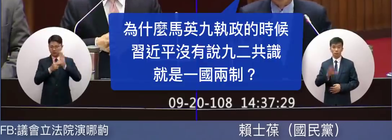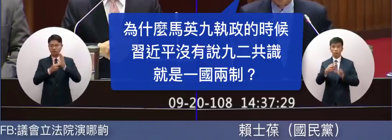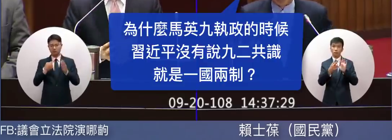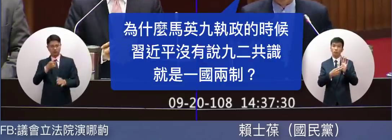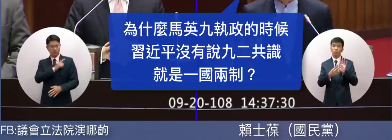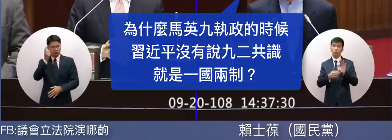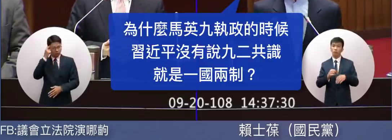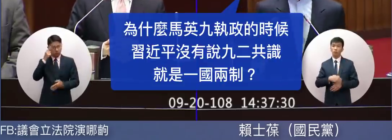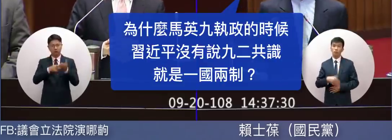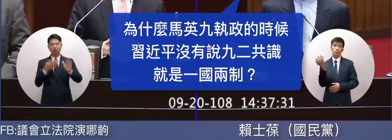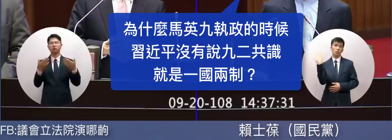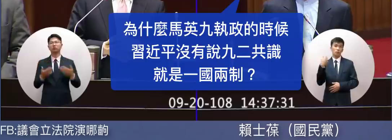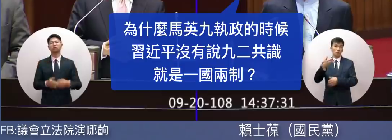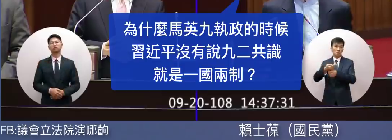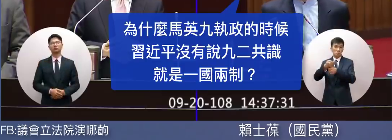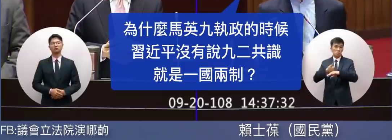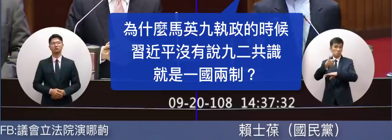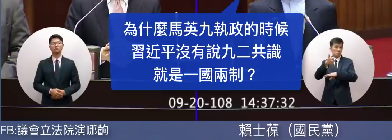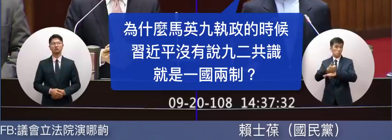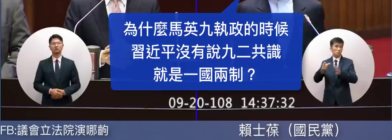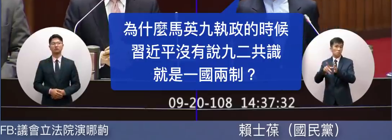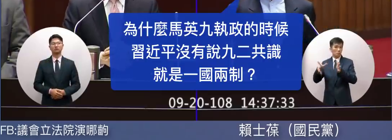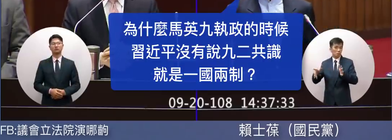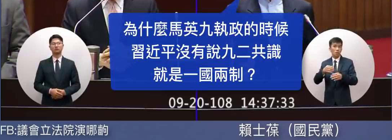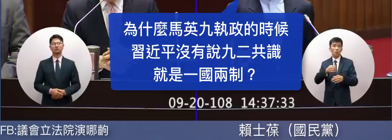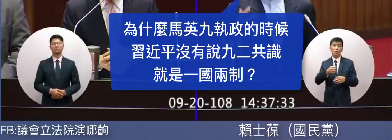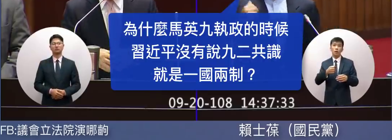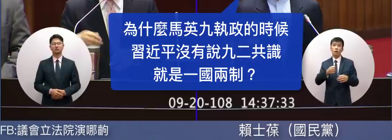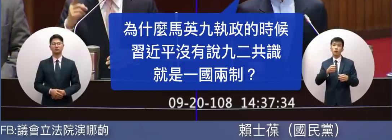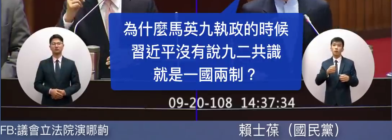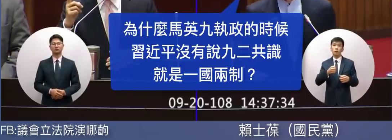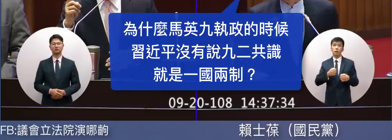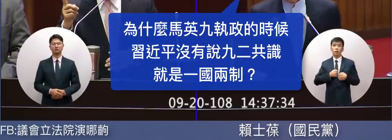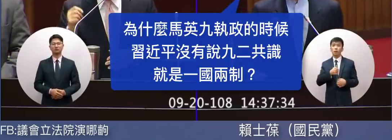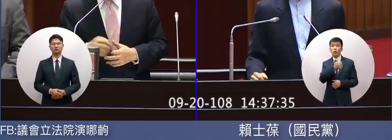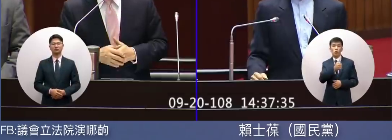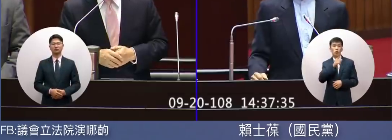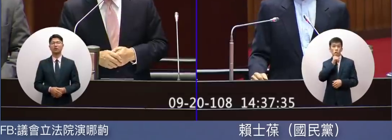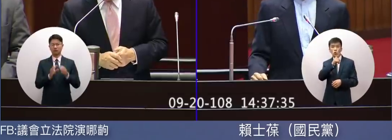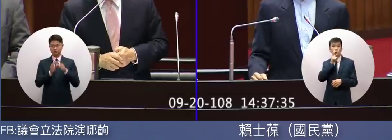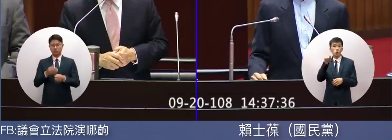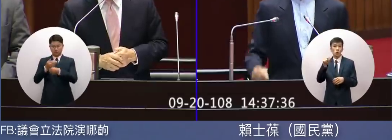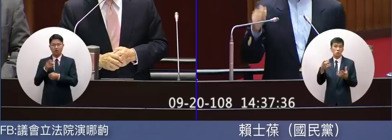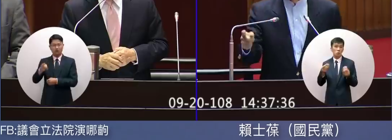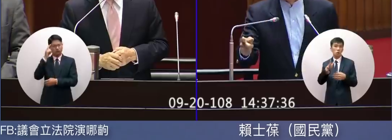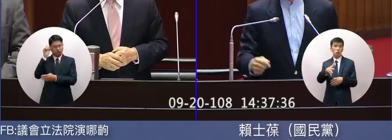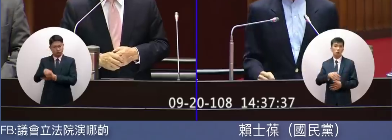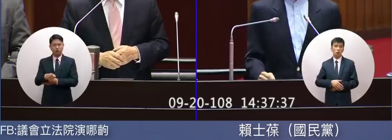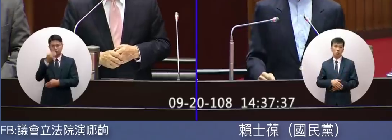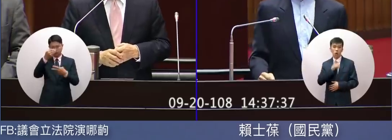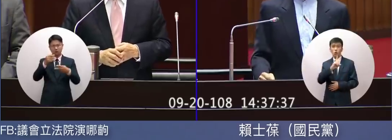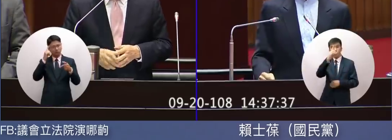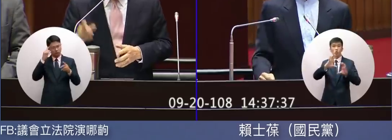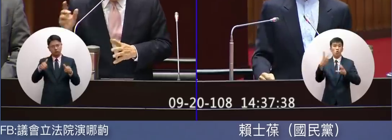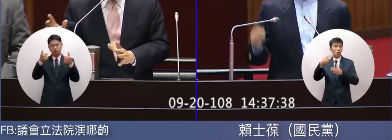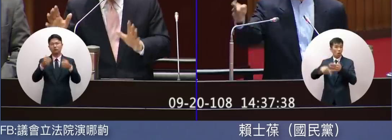什么蔡马英九执政的时候，习近平没有说九二共识？ 因为他 就是一国两制， 认同九二共识。 他没有讲一国